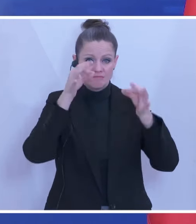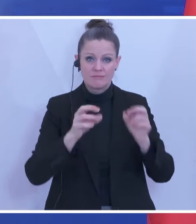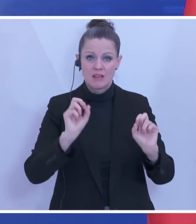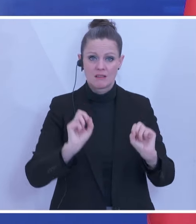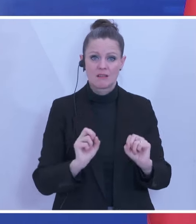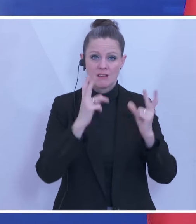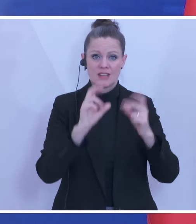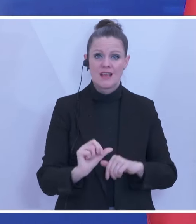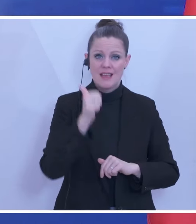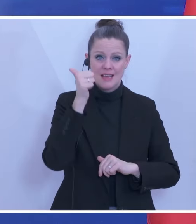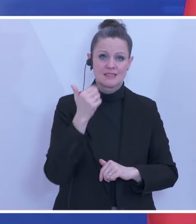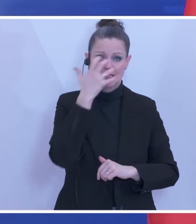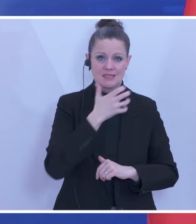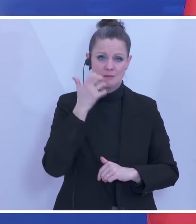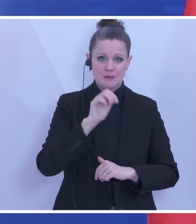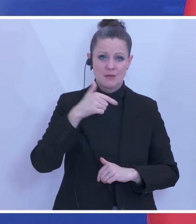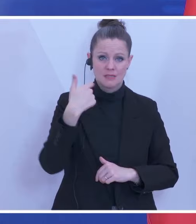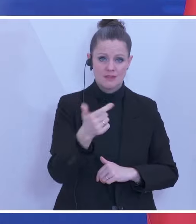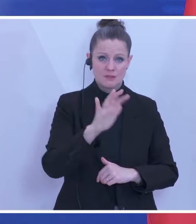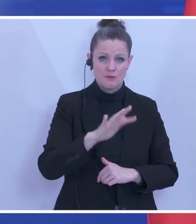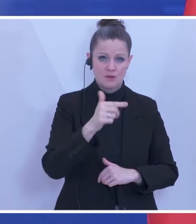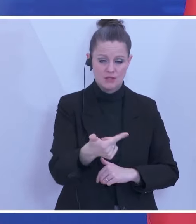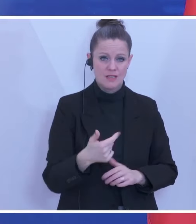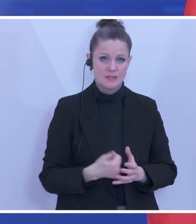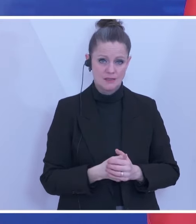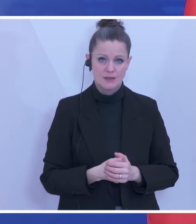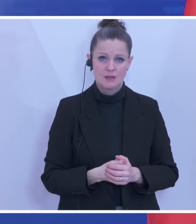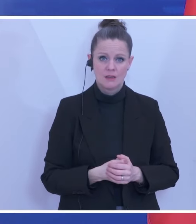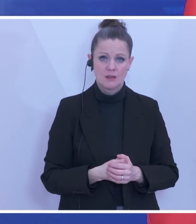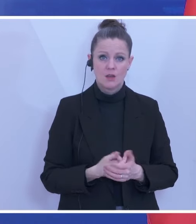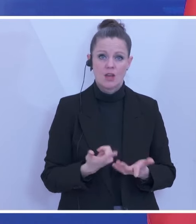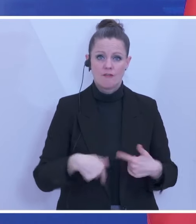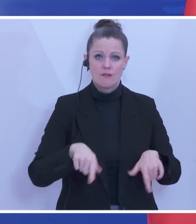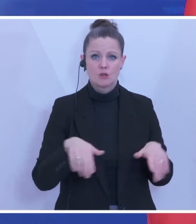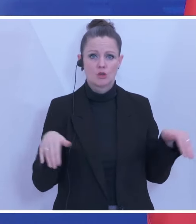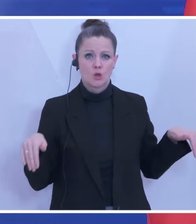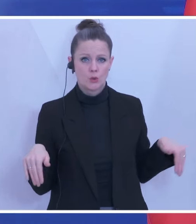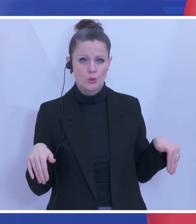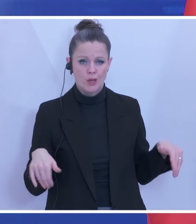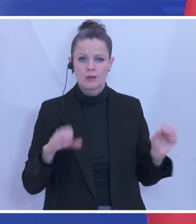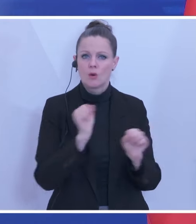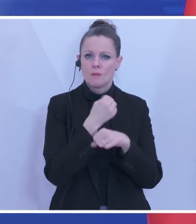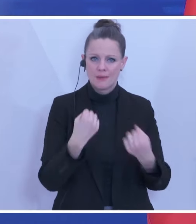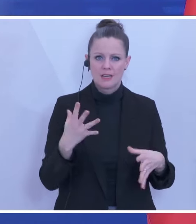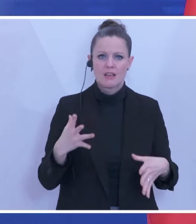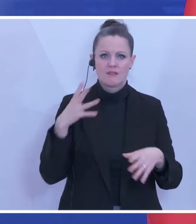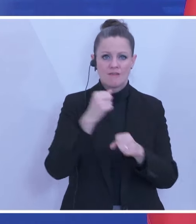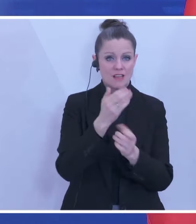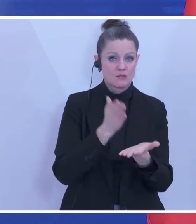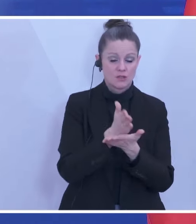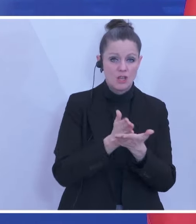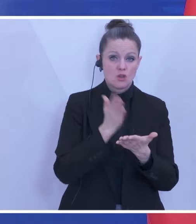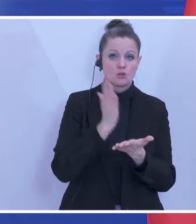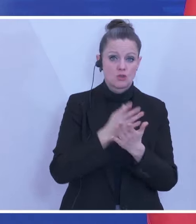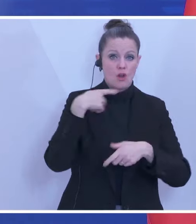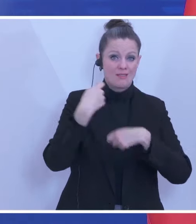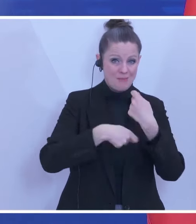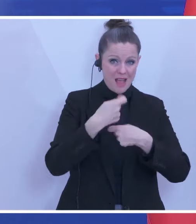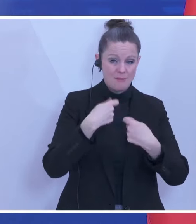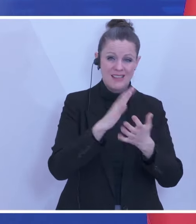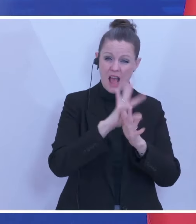.09.2025. Das heißt, wir werden auch hier jetzt nicht die Hände in den Schoß legen. Es ist der Verfassungsdienst schon dabei, jetzt auch